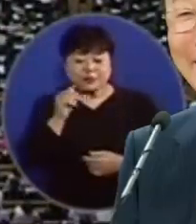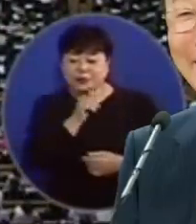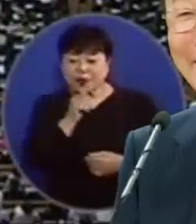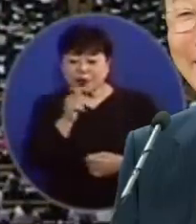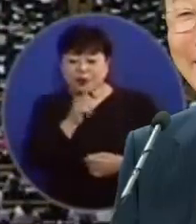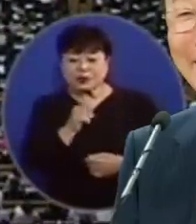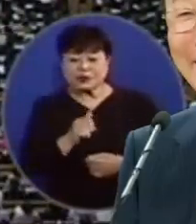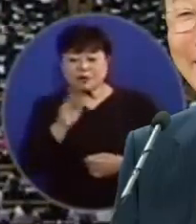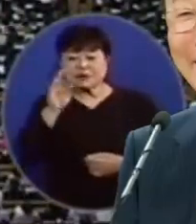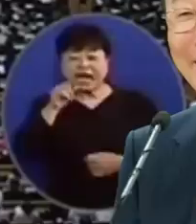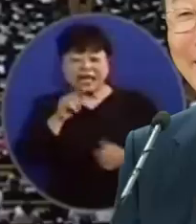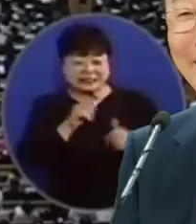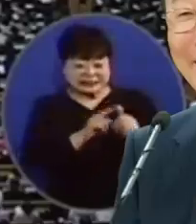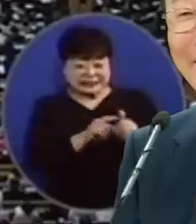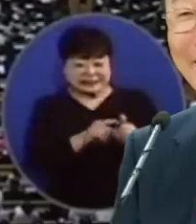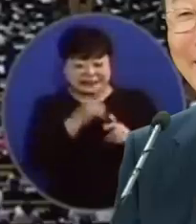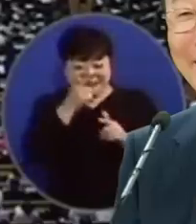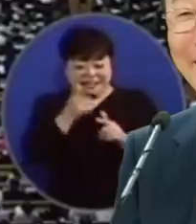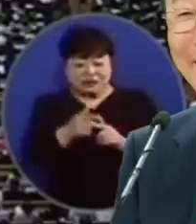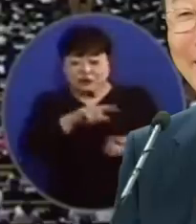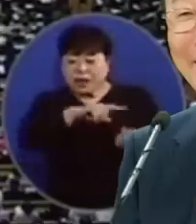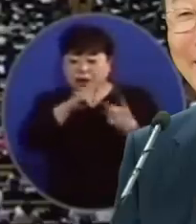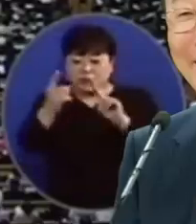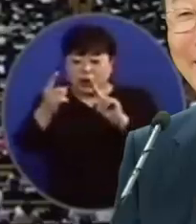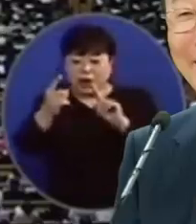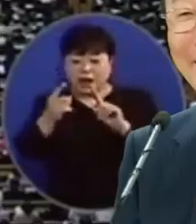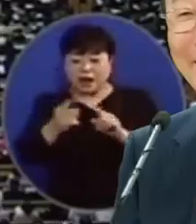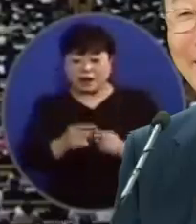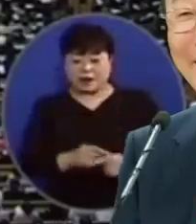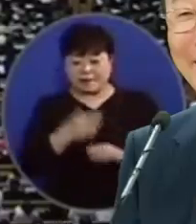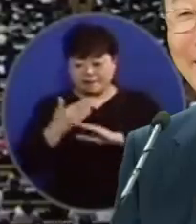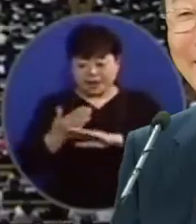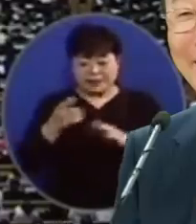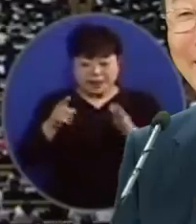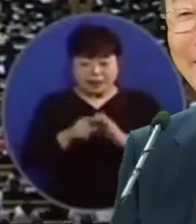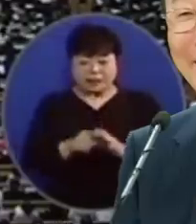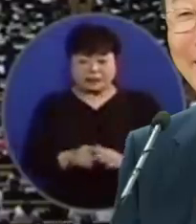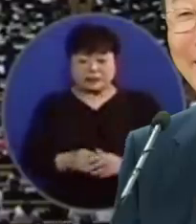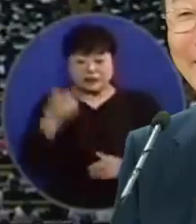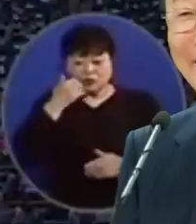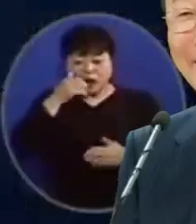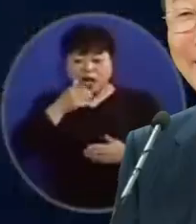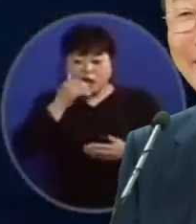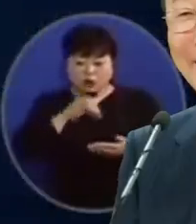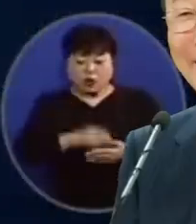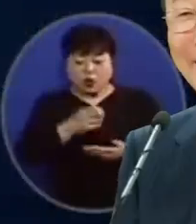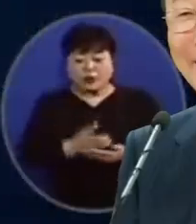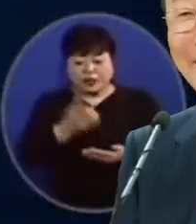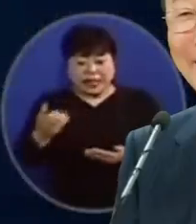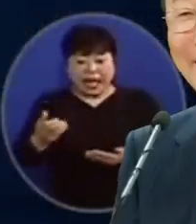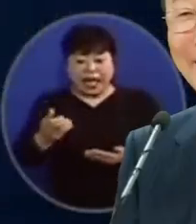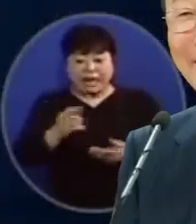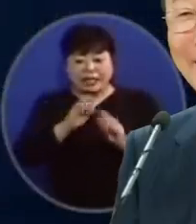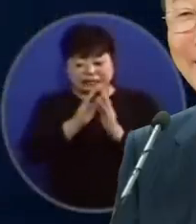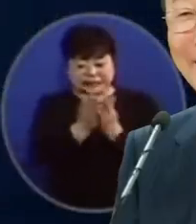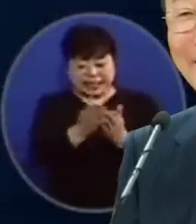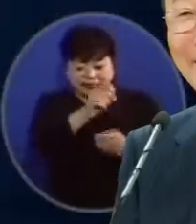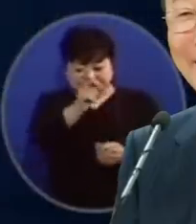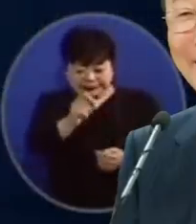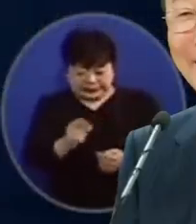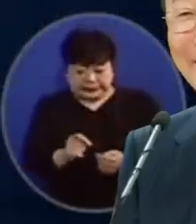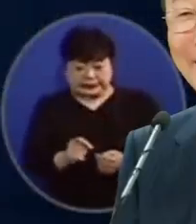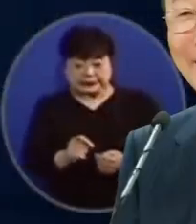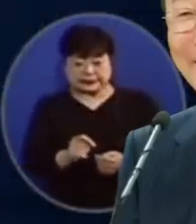프랑크 모리슨 씨는 예수 그리스도의 부활을 부정하기 위해서 누가 돌을 옮겼는가는 제목으로 예수님을